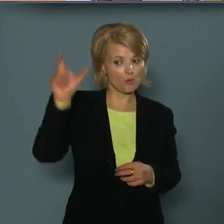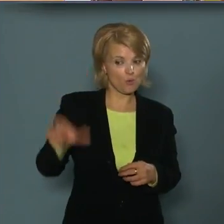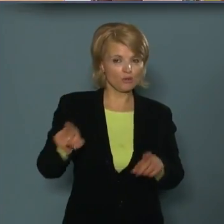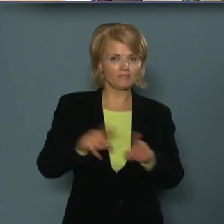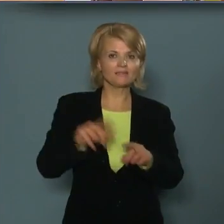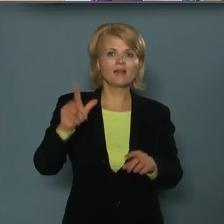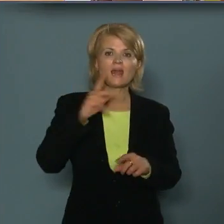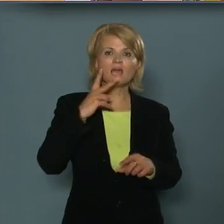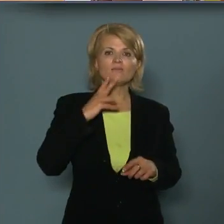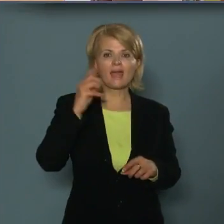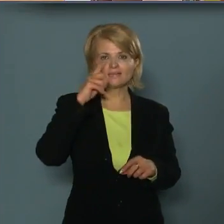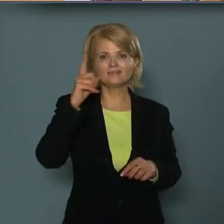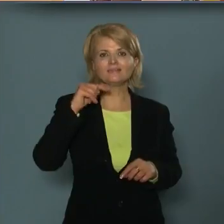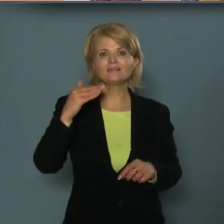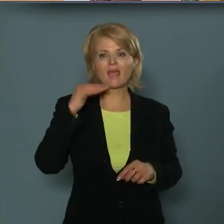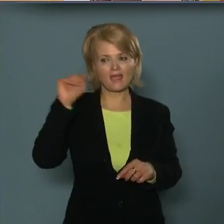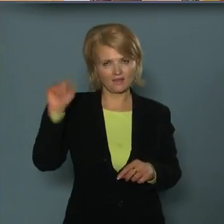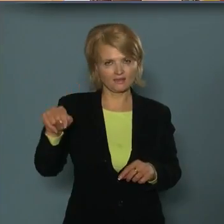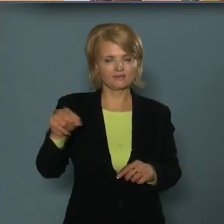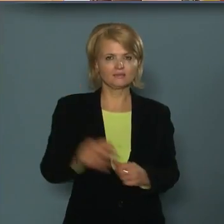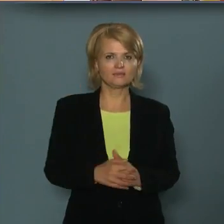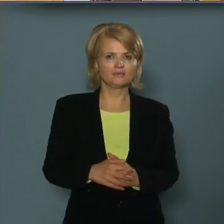mint Leventét, ugyancsak